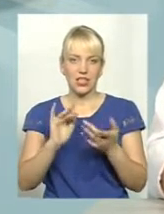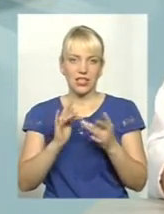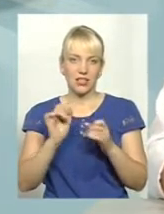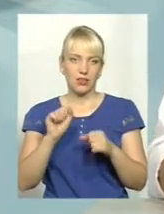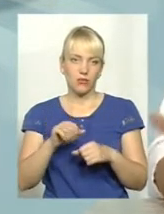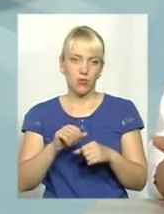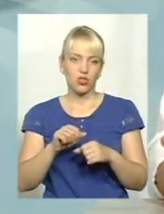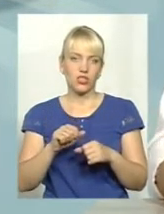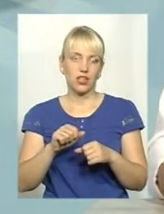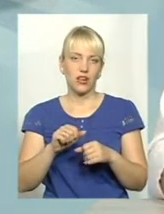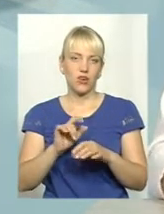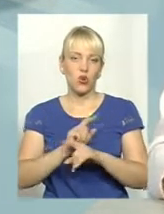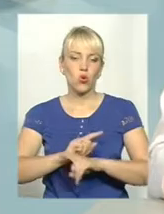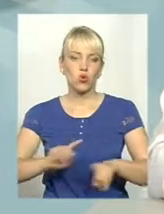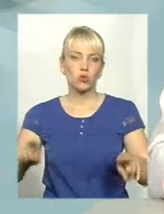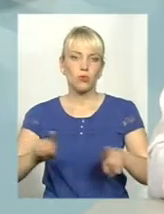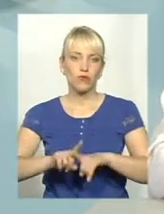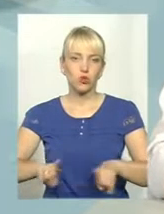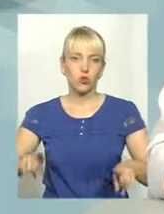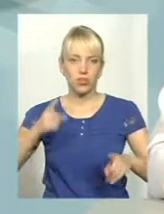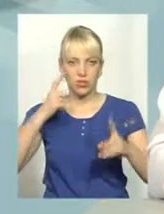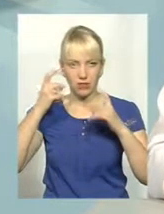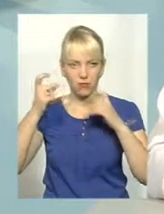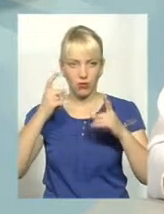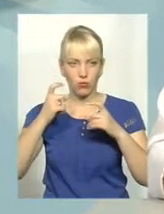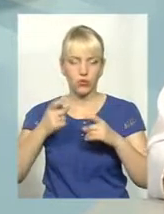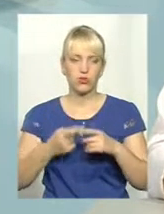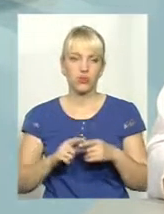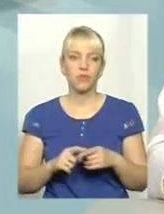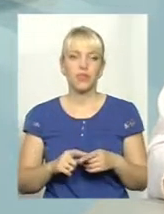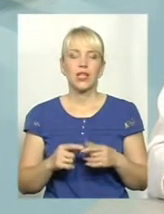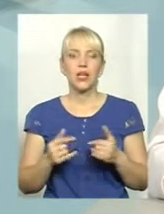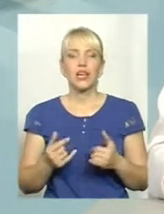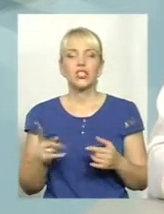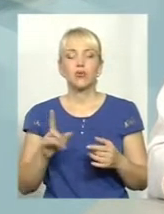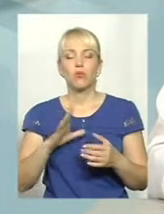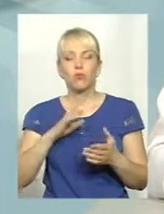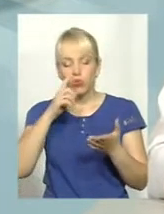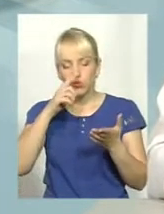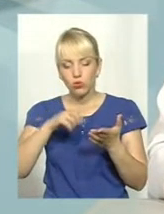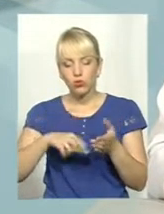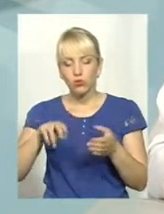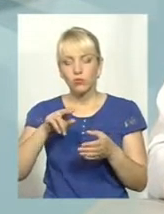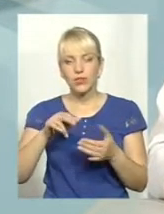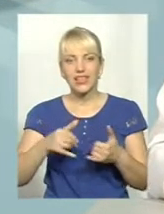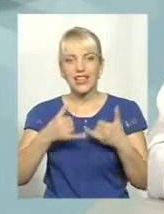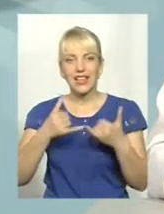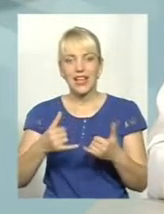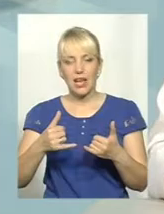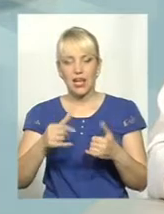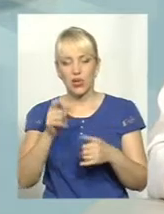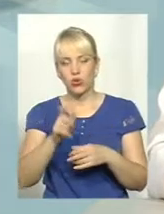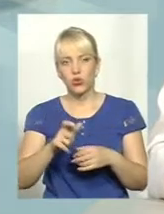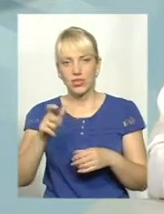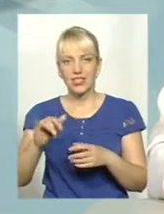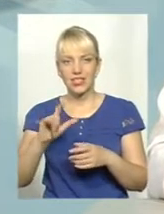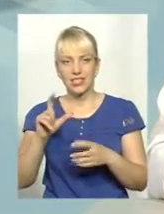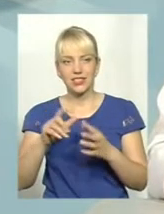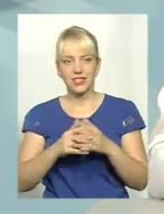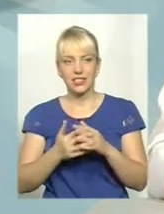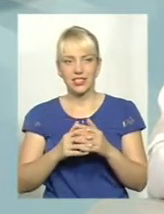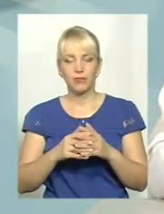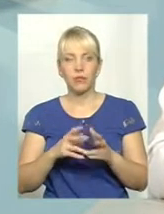селяни, тобто вони будуть спілкуватися і так далі. І з іншого боку, є вже мережа. Тобто мережа є. Є інформація,